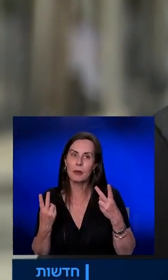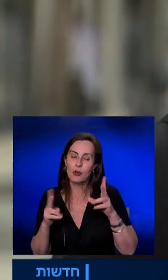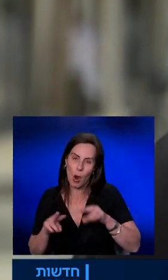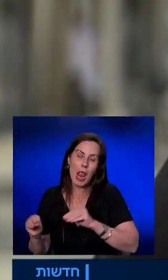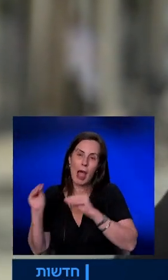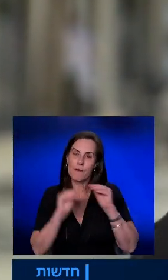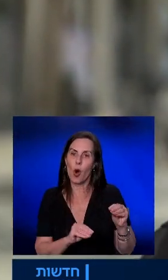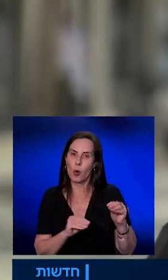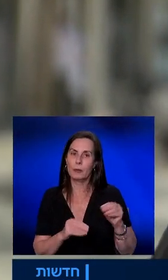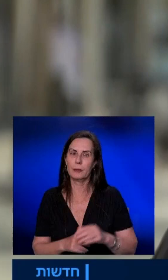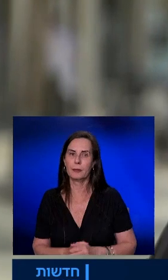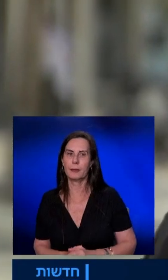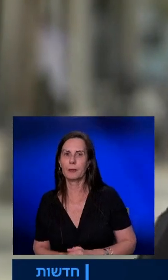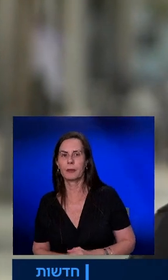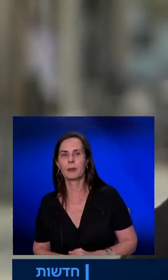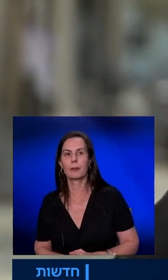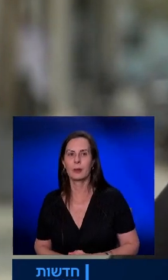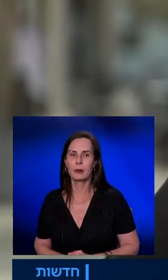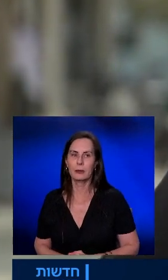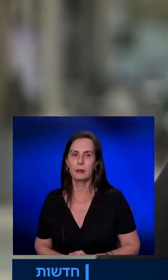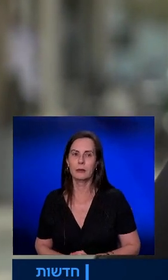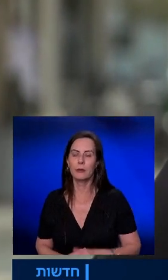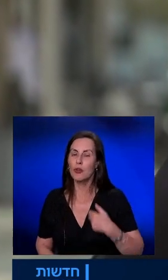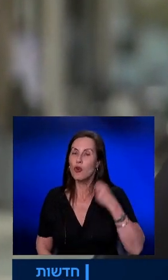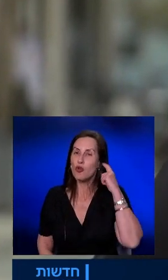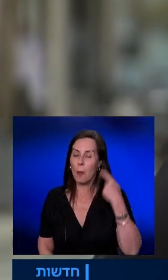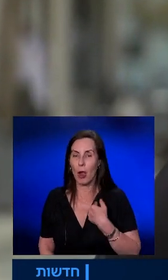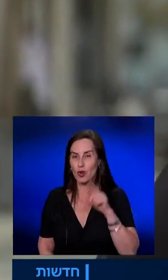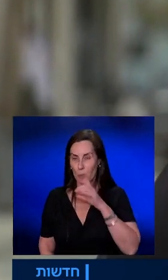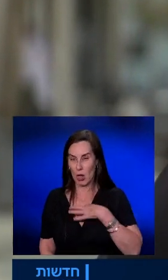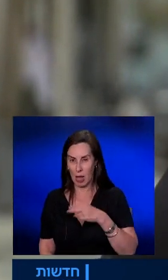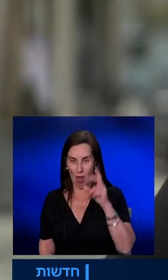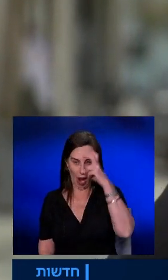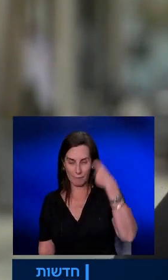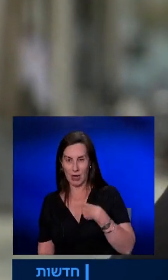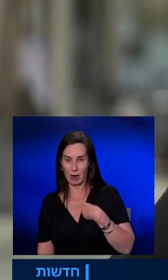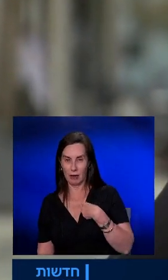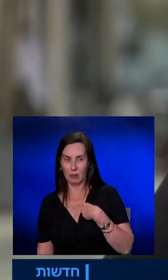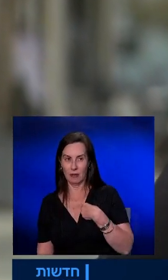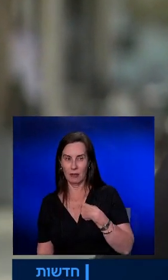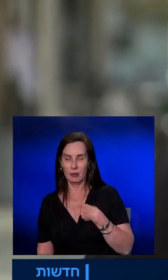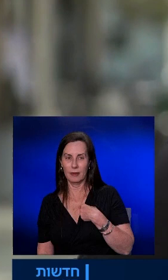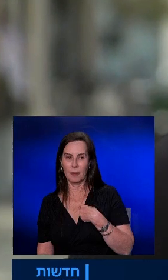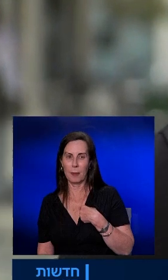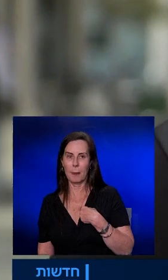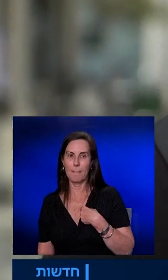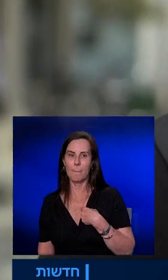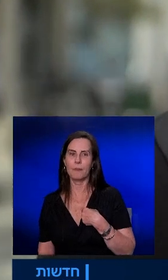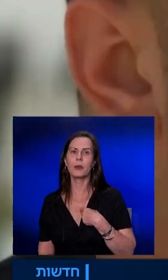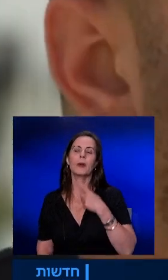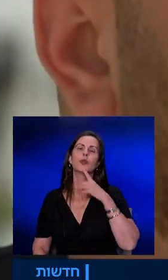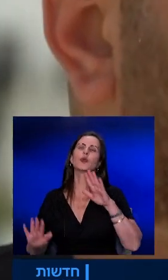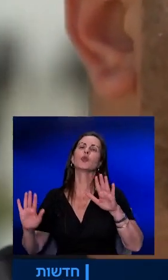שנעבור אליו בתקופה הבאה. אבל כאילו אנשים כששומעים שאני אחמד,